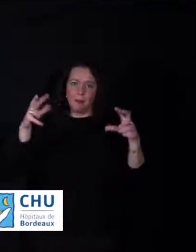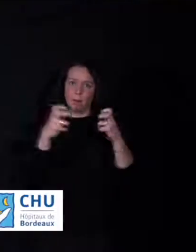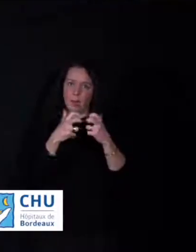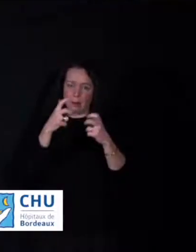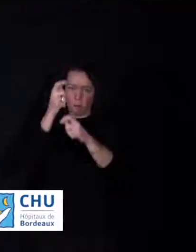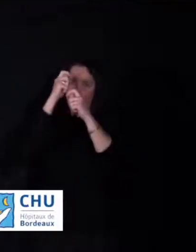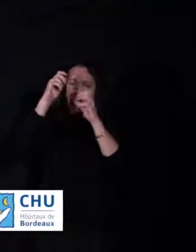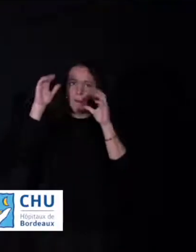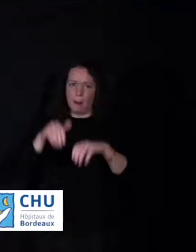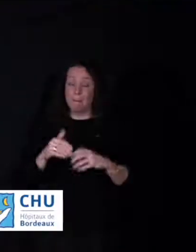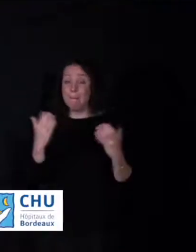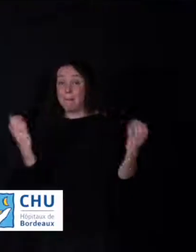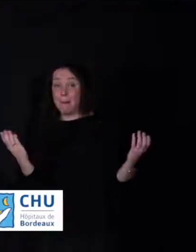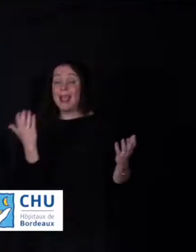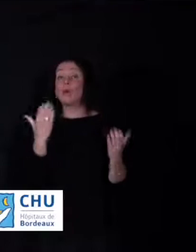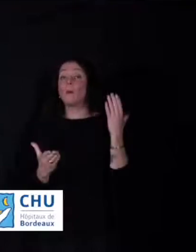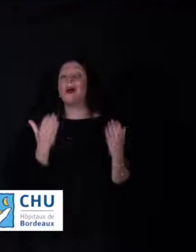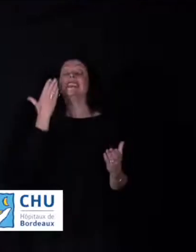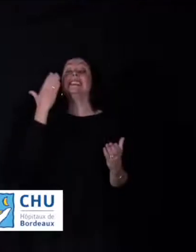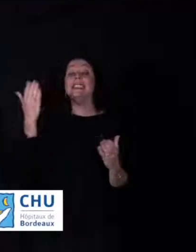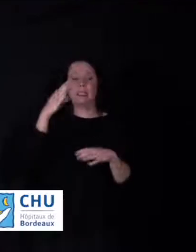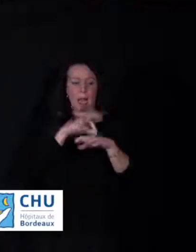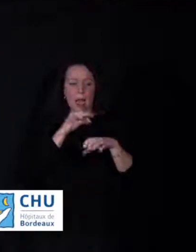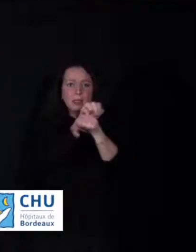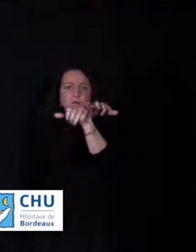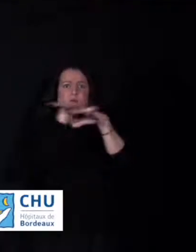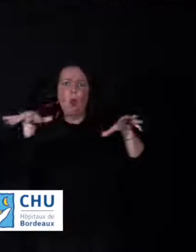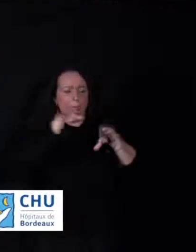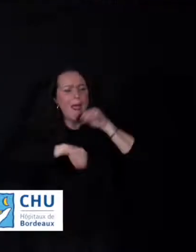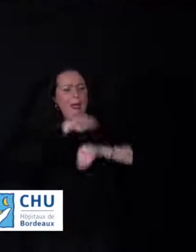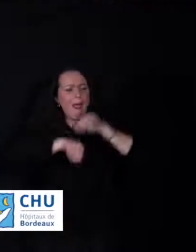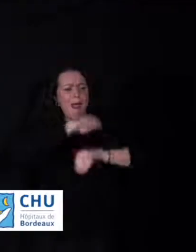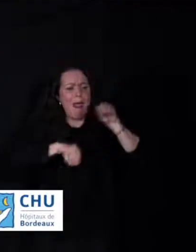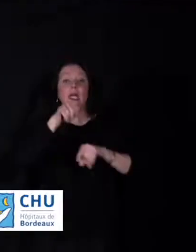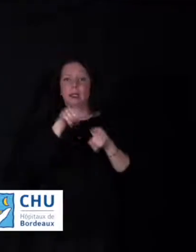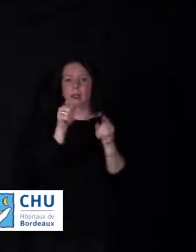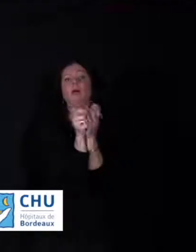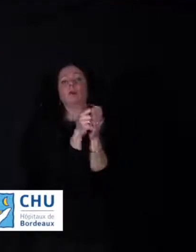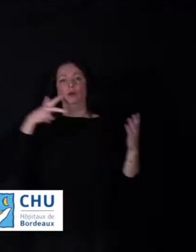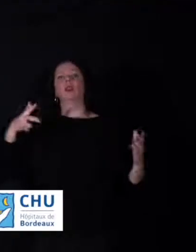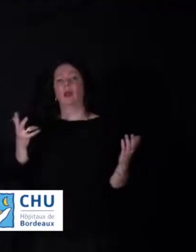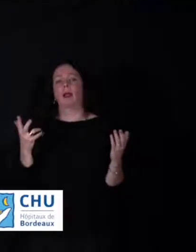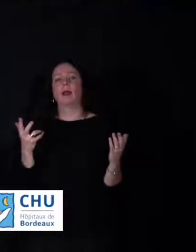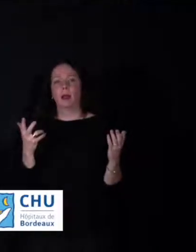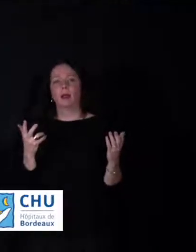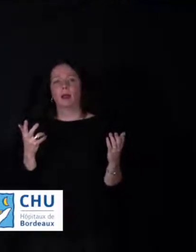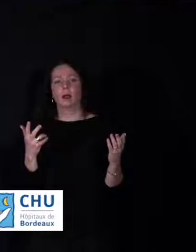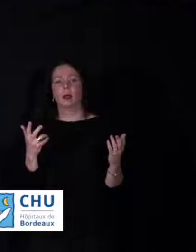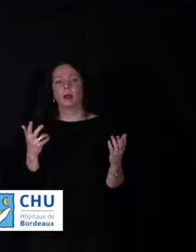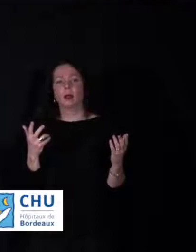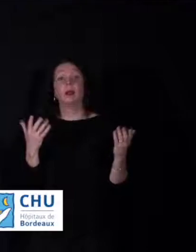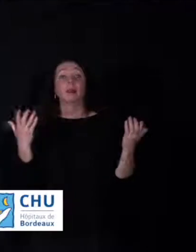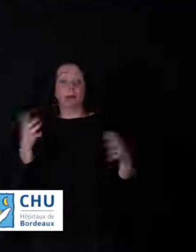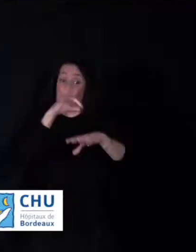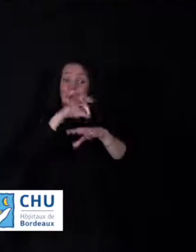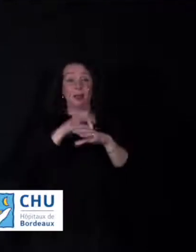cela reviendra moins cher que de traiter la maladie contre laquelle le vaccin a été efficace. La